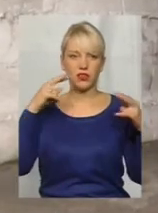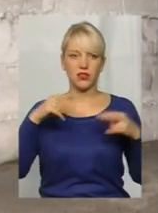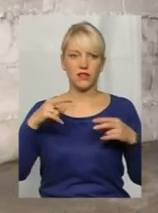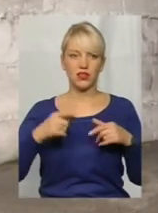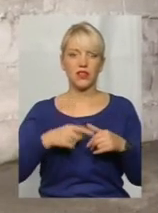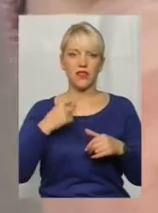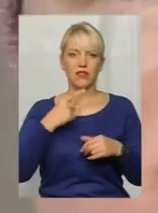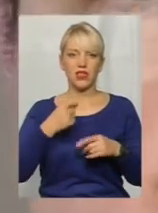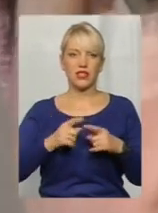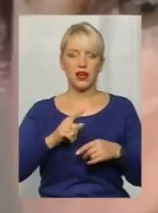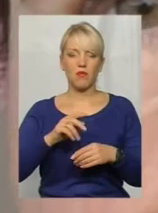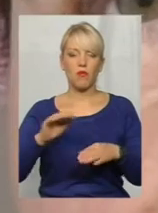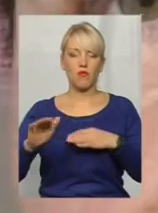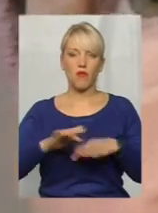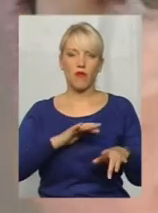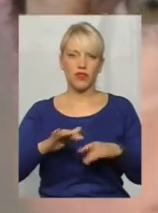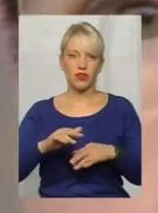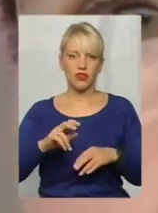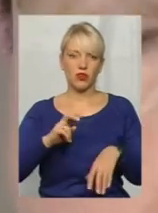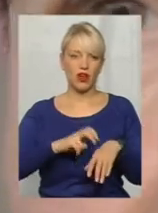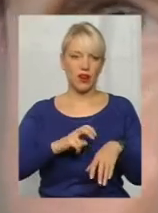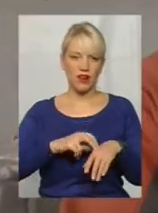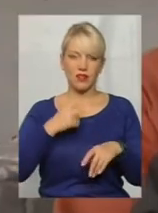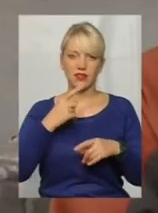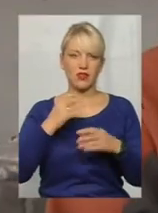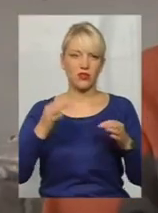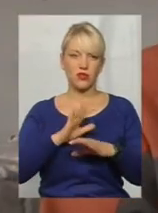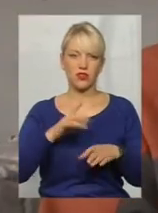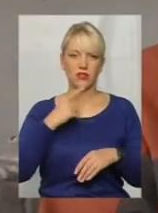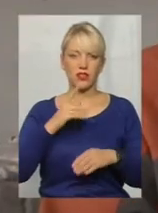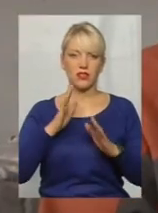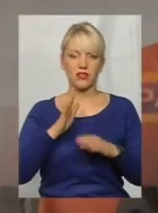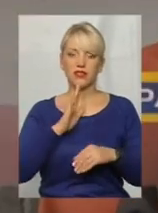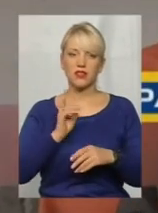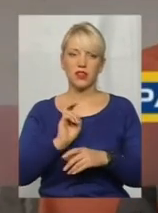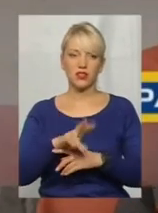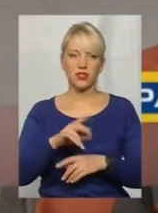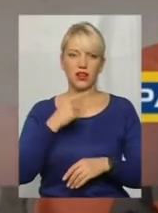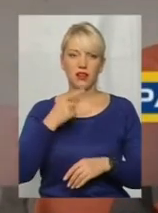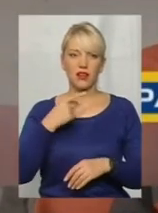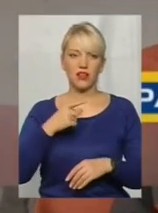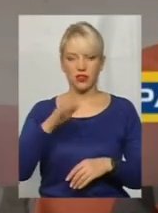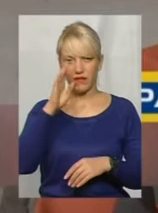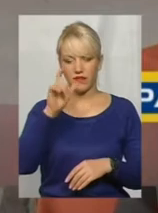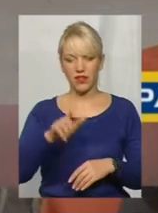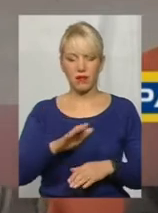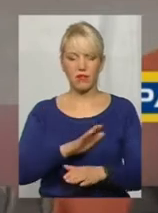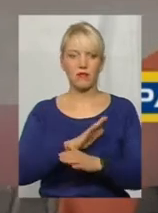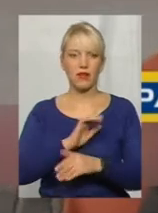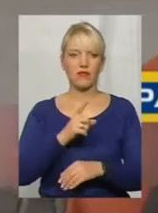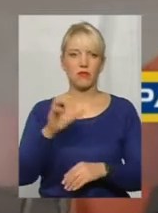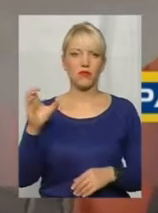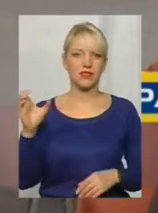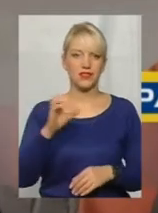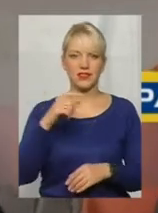поведінку лікаря Центру екстреної медичної допомоги дивною – це нічого не сказати. Тільки зайшла і каже, що він мертвий, бо він дуже